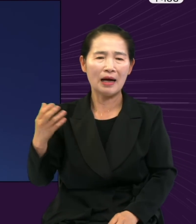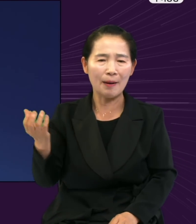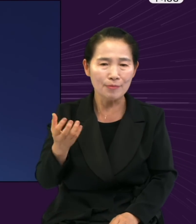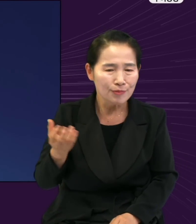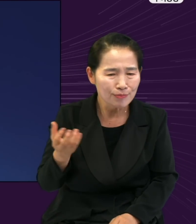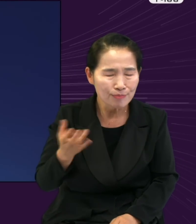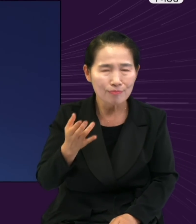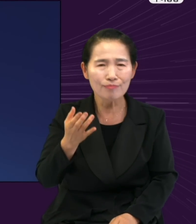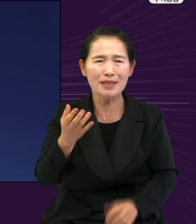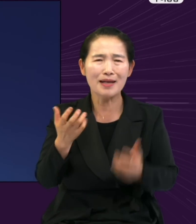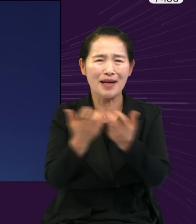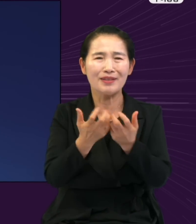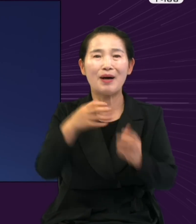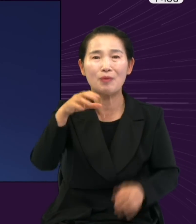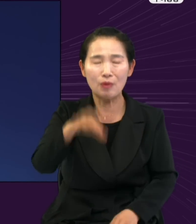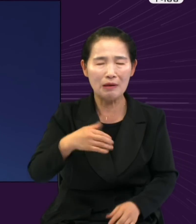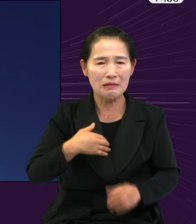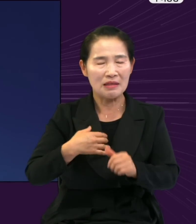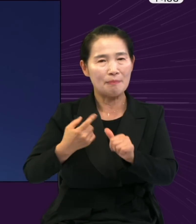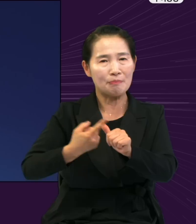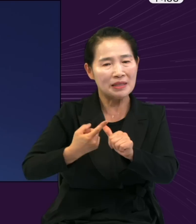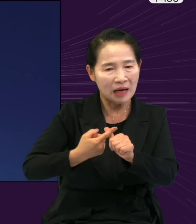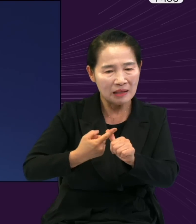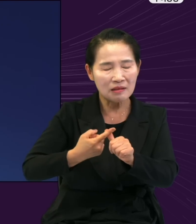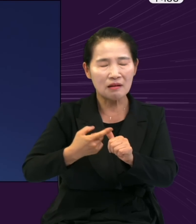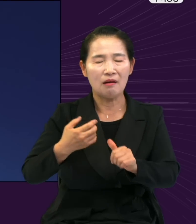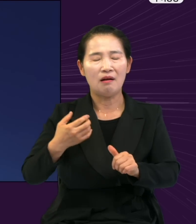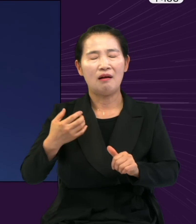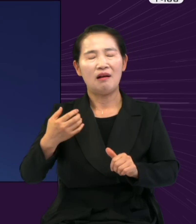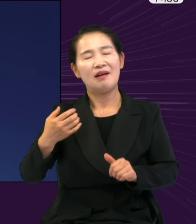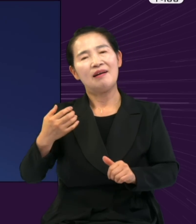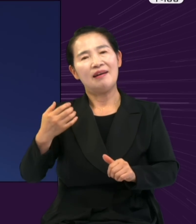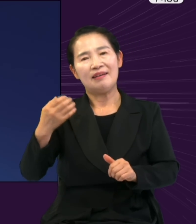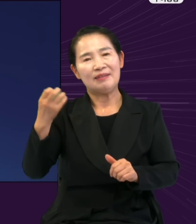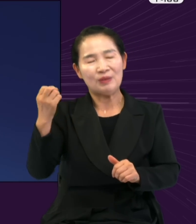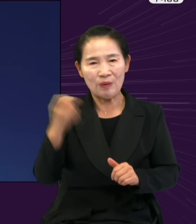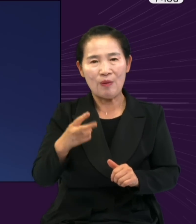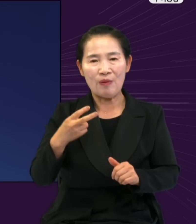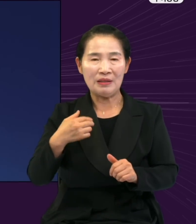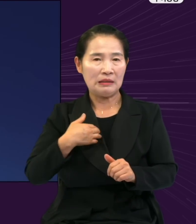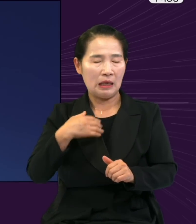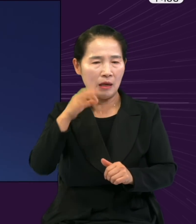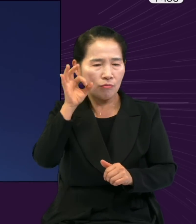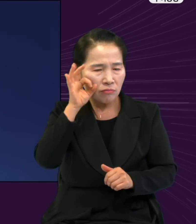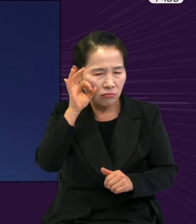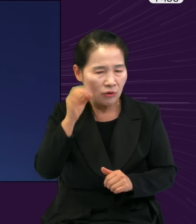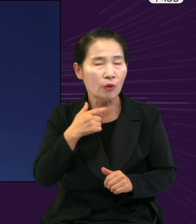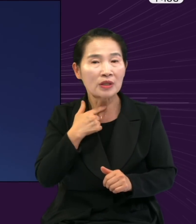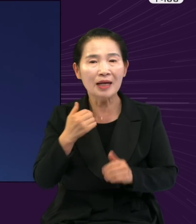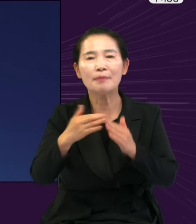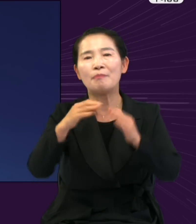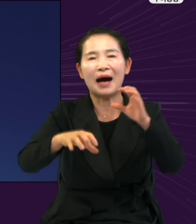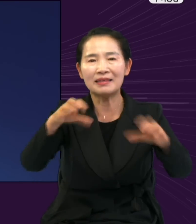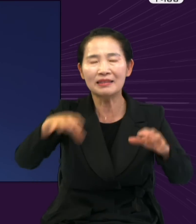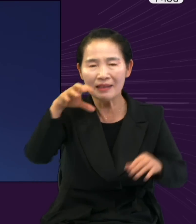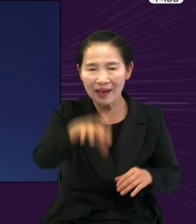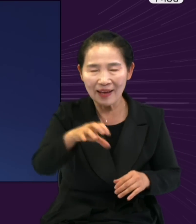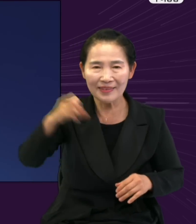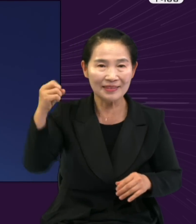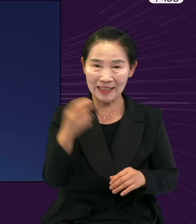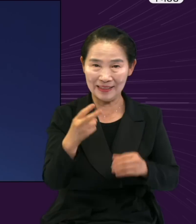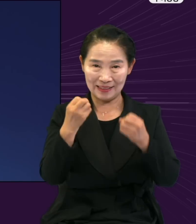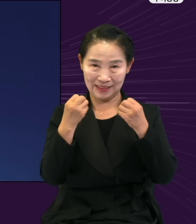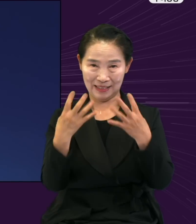비난하고 또 자신을 참 부끄럽게 여겼던 마을로 돌아가 구세주이신 예수 그리스도를 큰